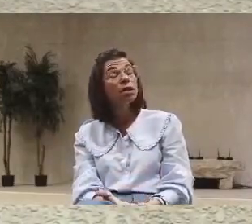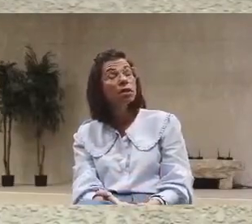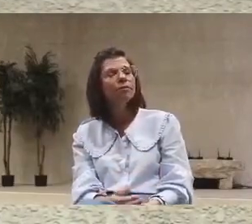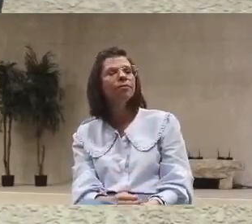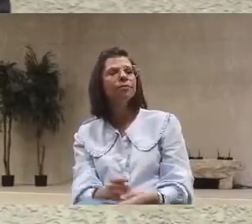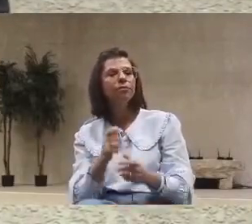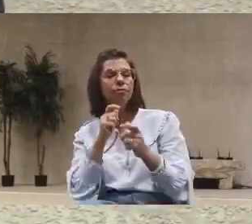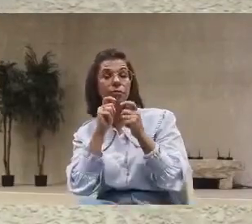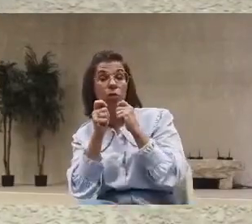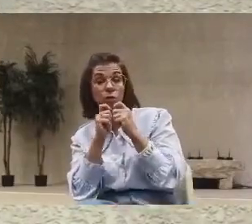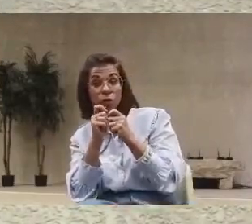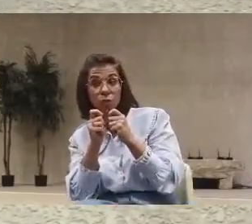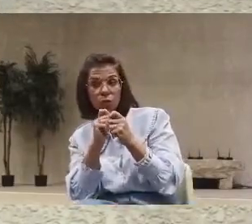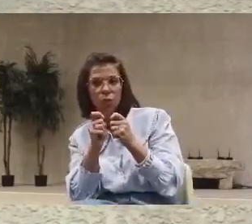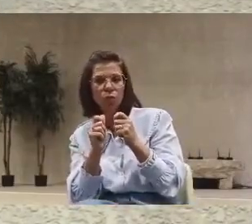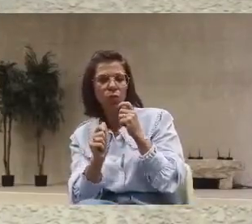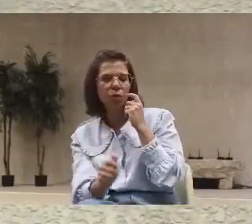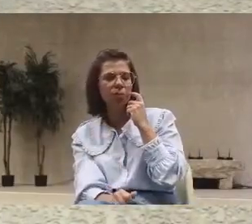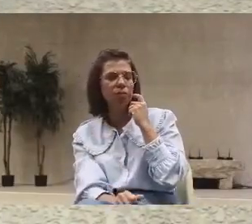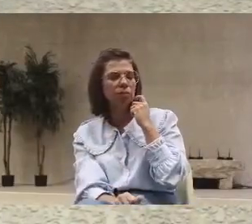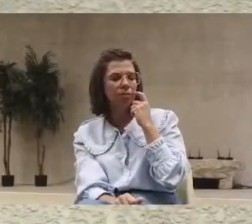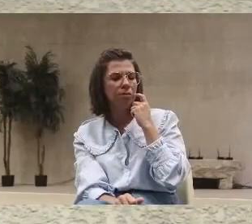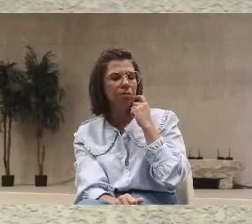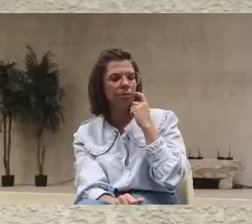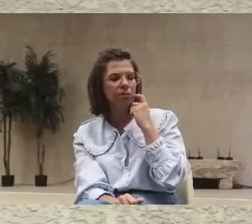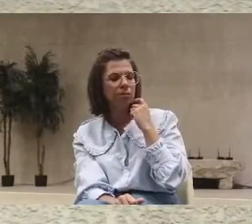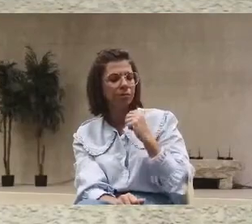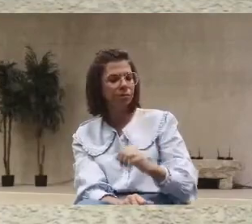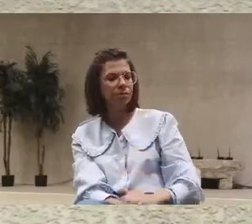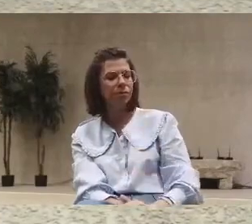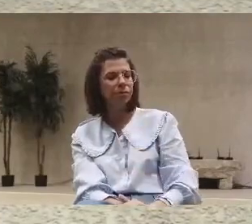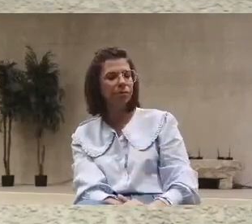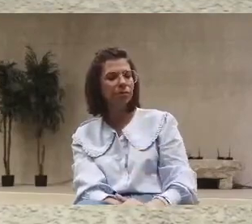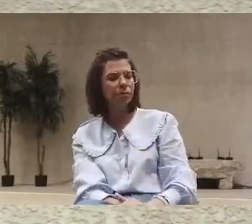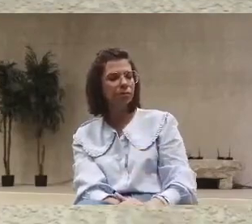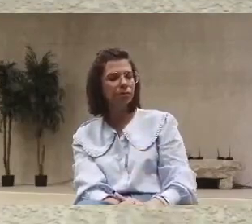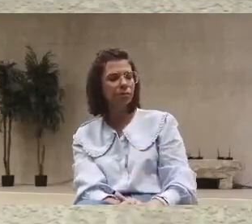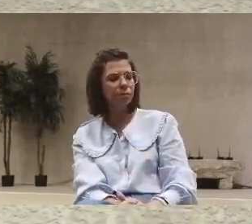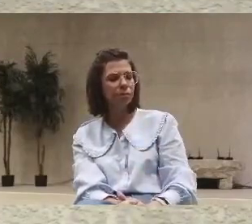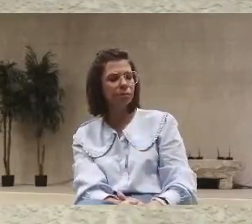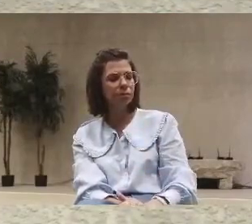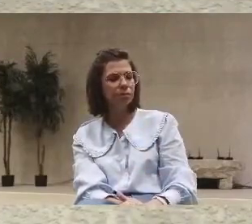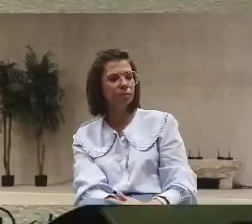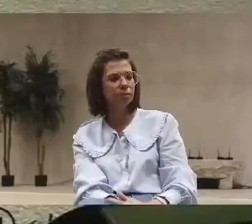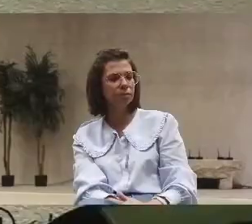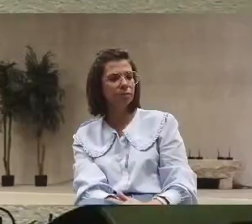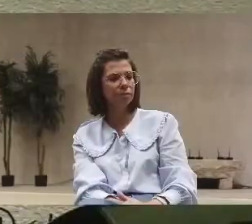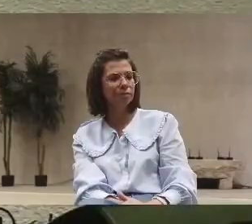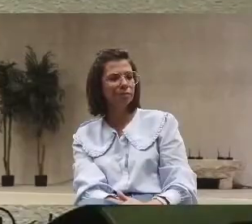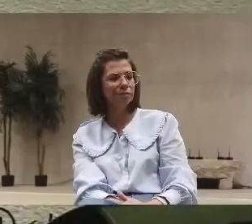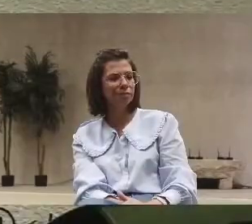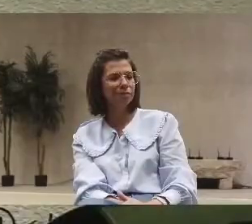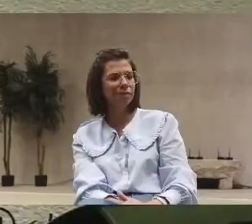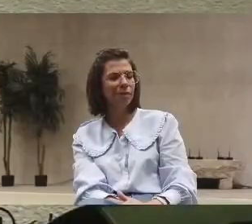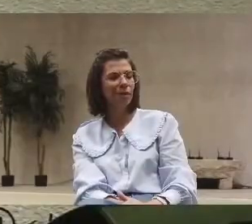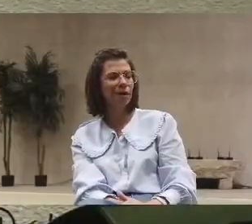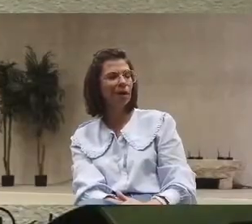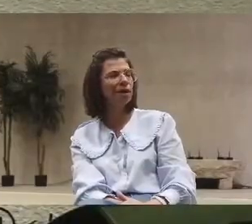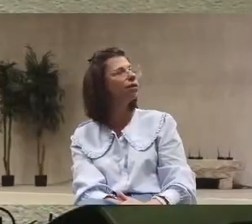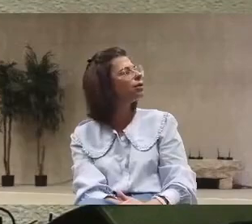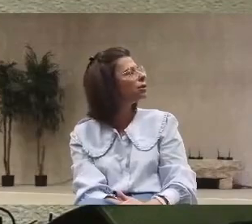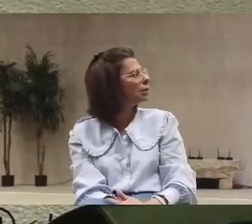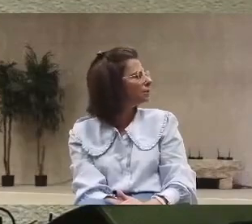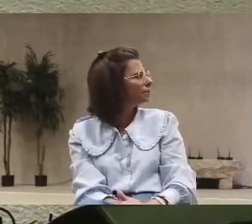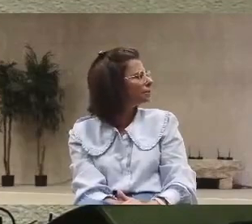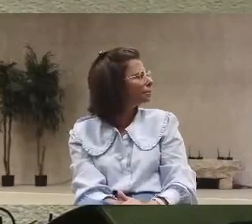les coréens du nord les communistes ont attaqué Séoul les dirigeants n'ont pas eu le temps de s'enfuir et